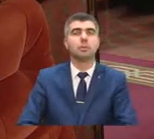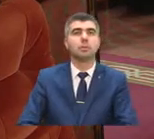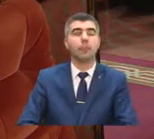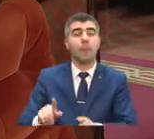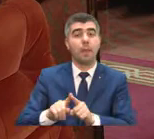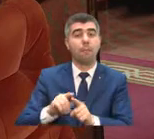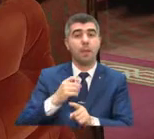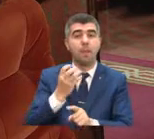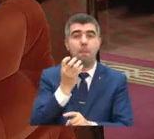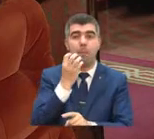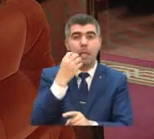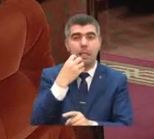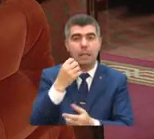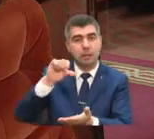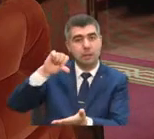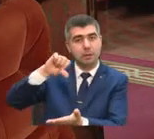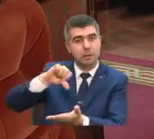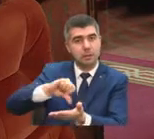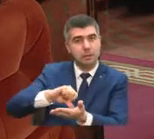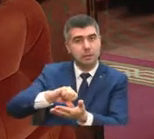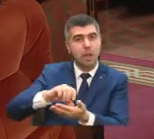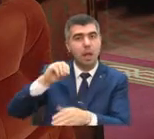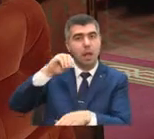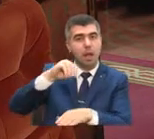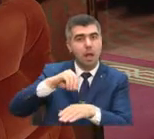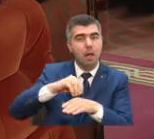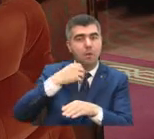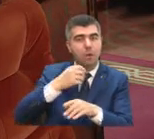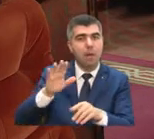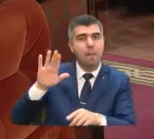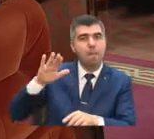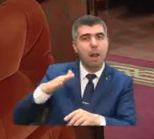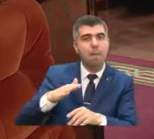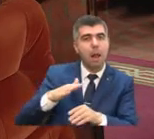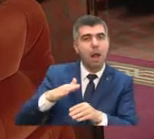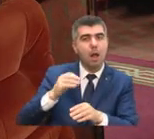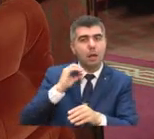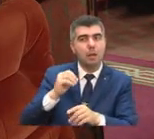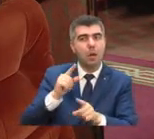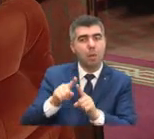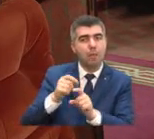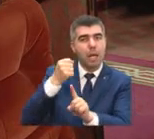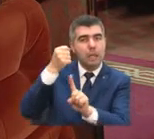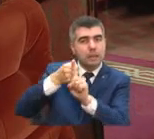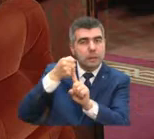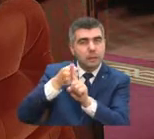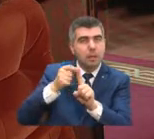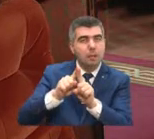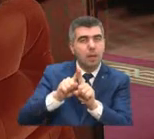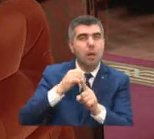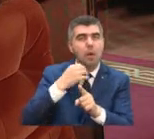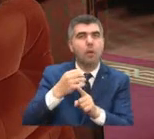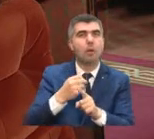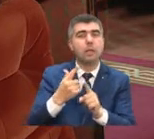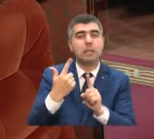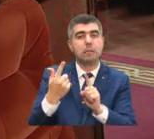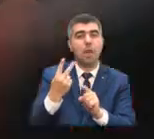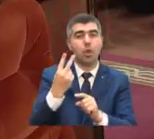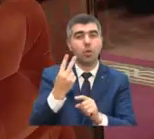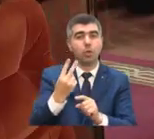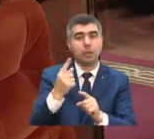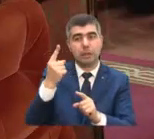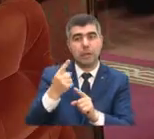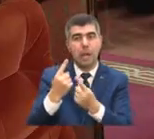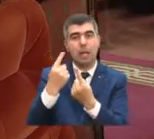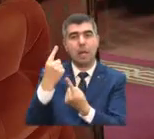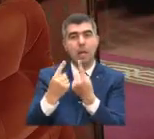ميدنت والآخر بإقليم أزيلان، واللي تم بداية العمل فيهم منذ 27 نوفمبر